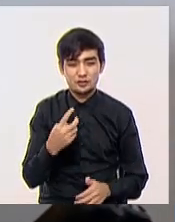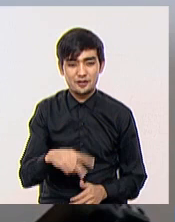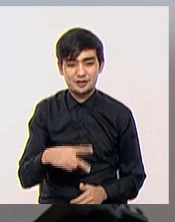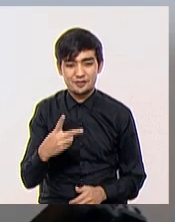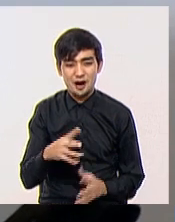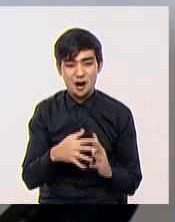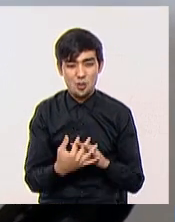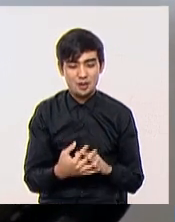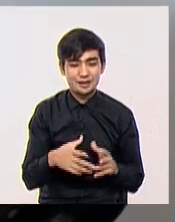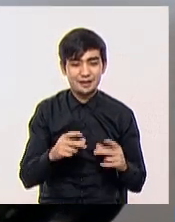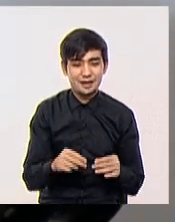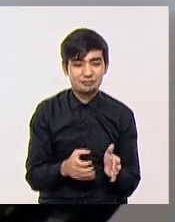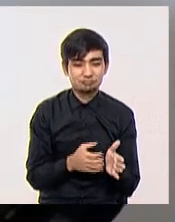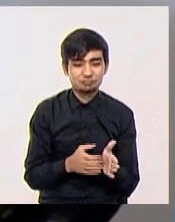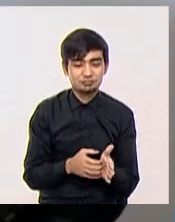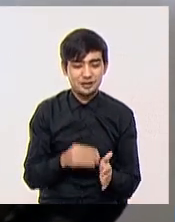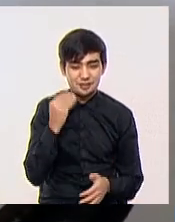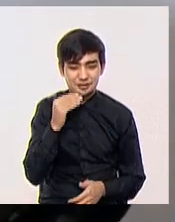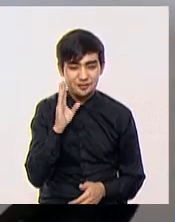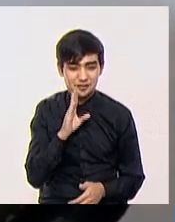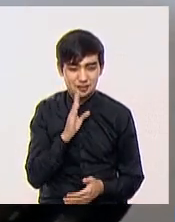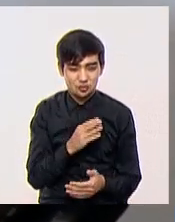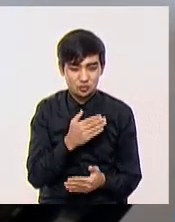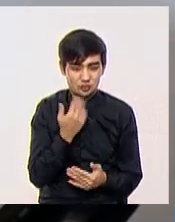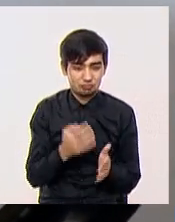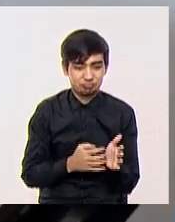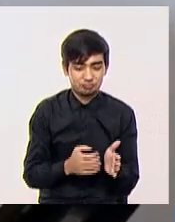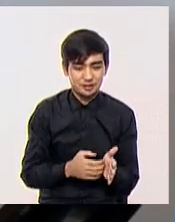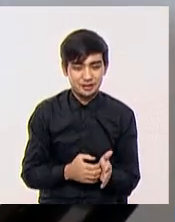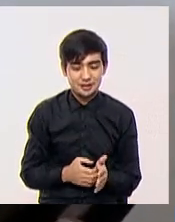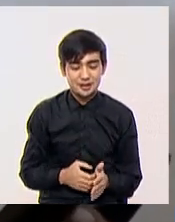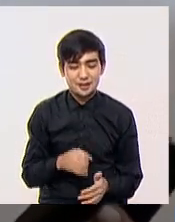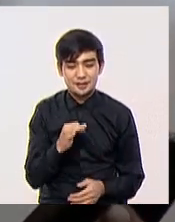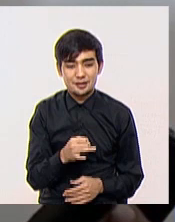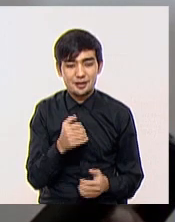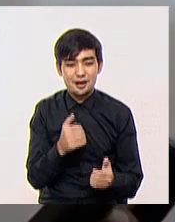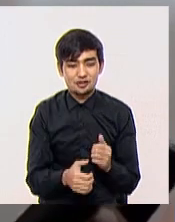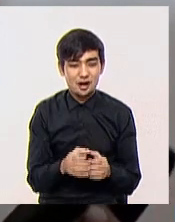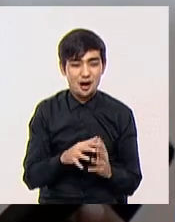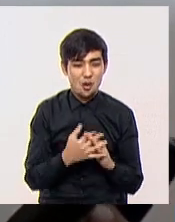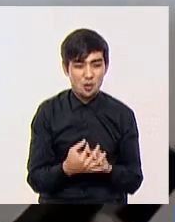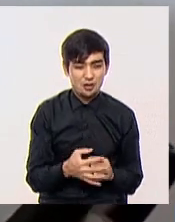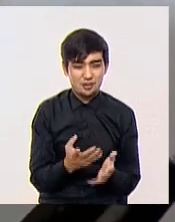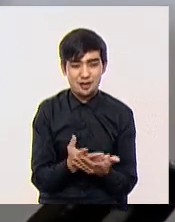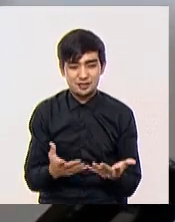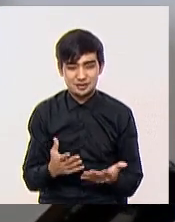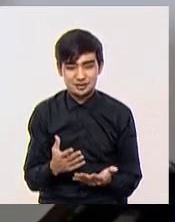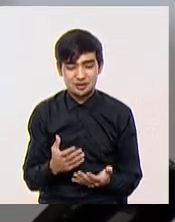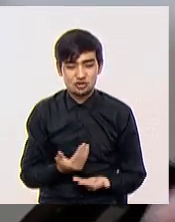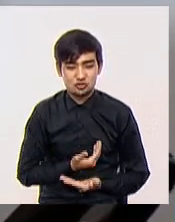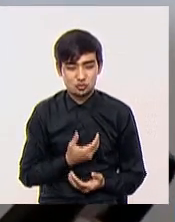1922 села, где не хватает качественной питьевой воды. В каждом селе разное количество